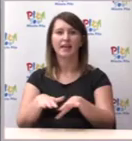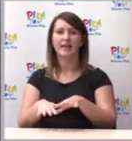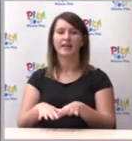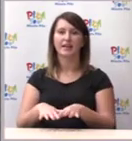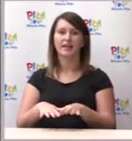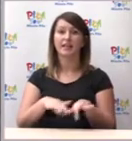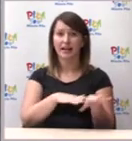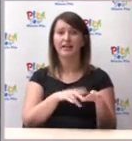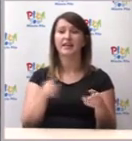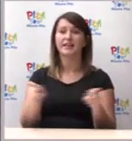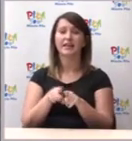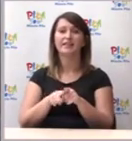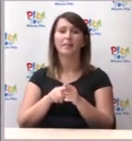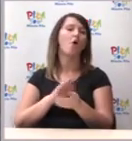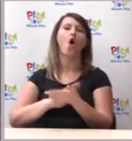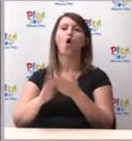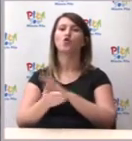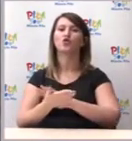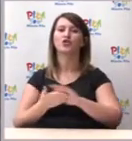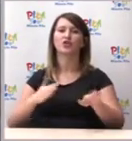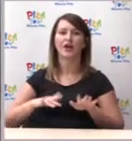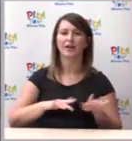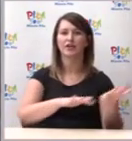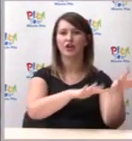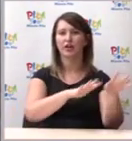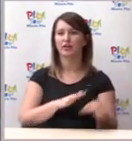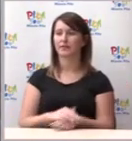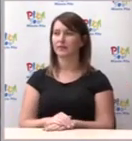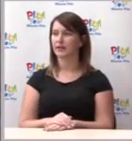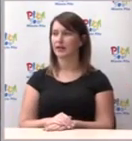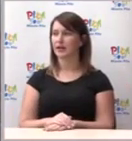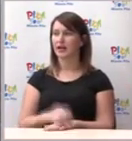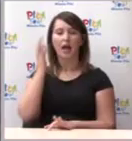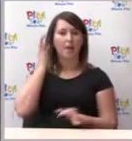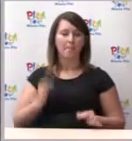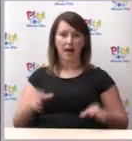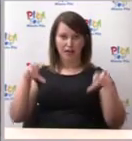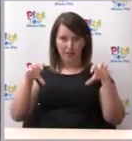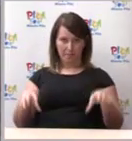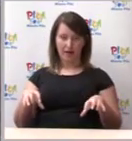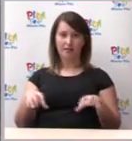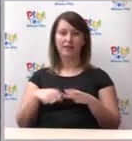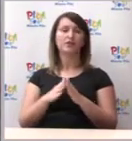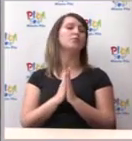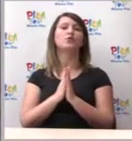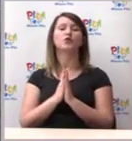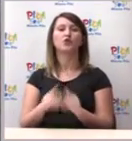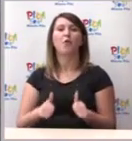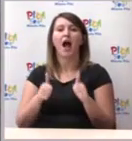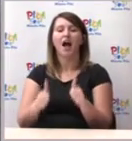rzeki. Pani prezes prosiła również o to, byśmy zechcieli lobbować u pana marszałka